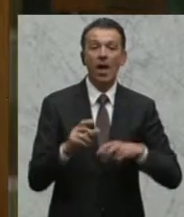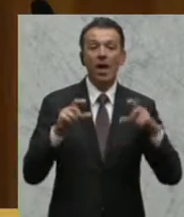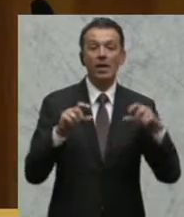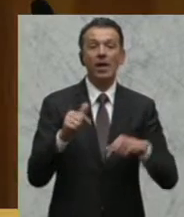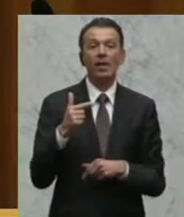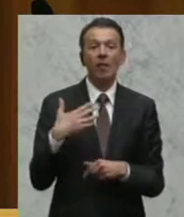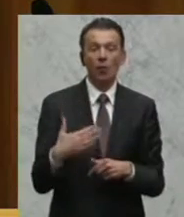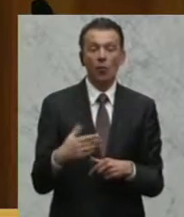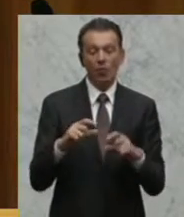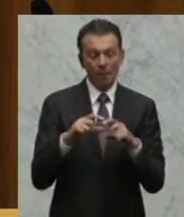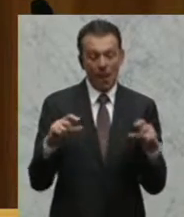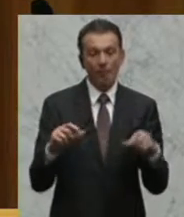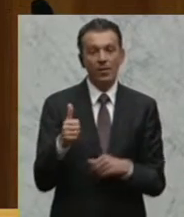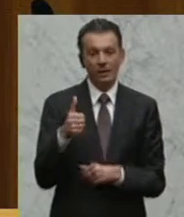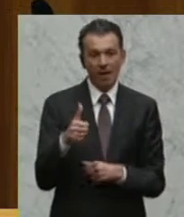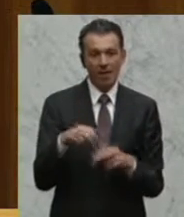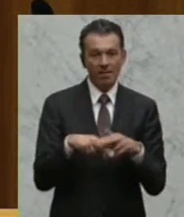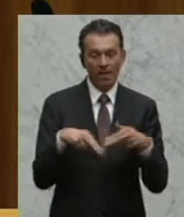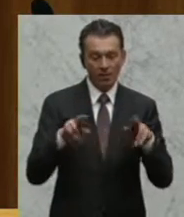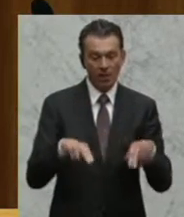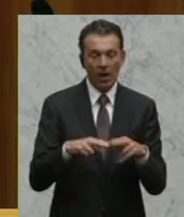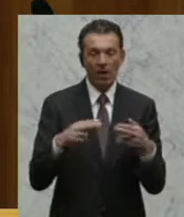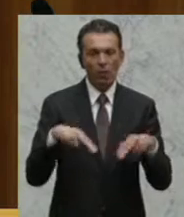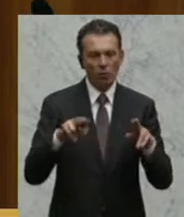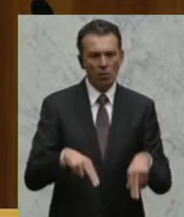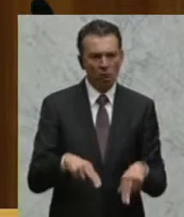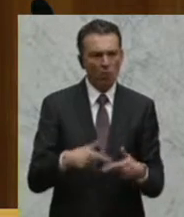Der Nationalrat und der Bundesrat sind befugt,